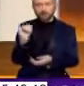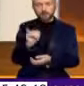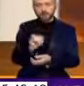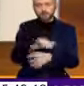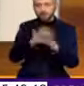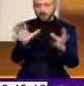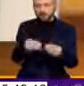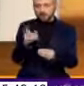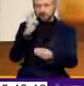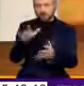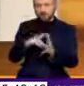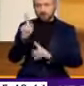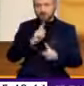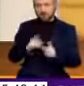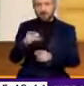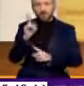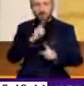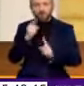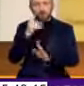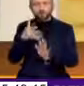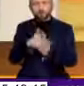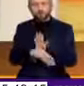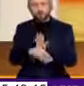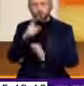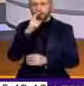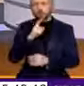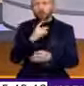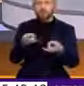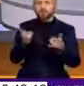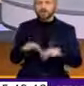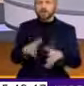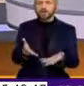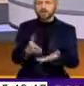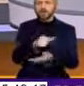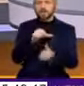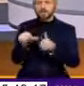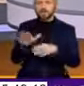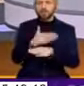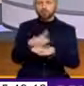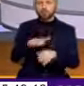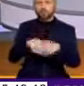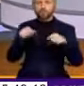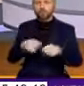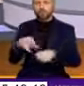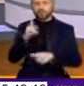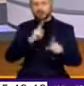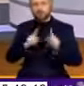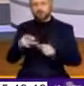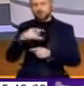в принципі, Київська міська рада та райради тут зрозуміло, незрозумілим залишається саме розподілення повноважень райрад